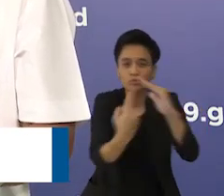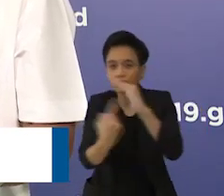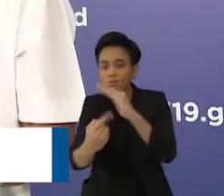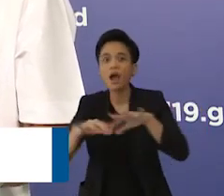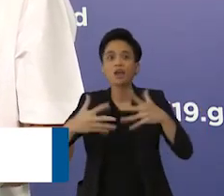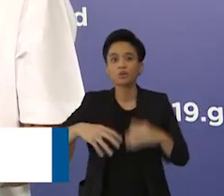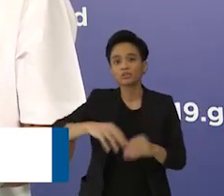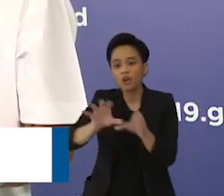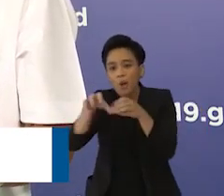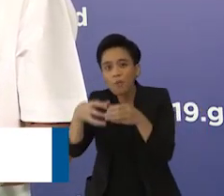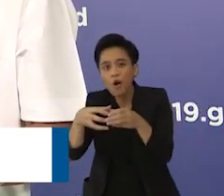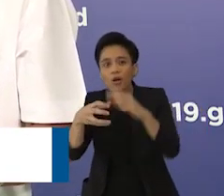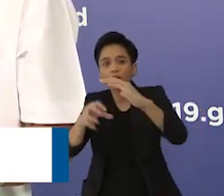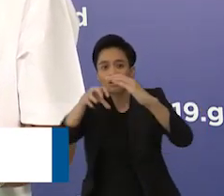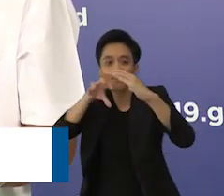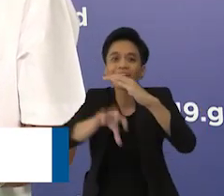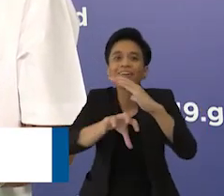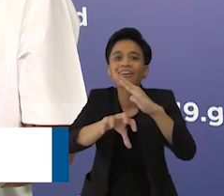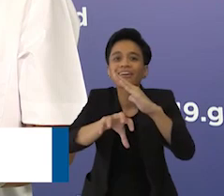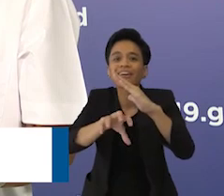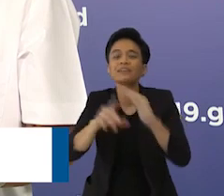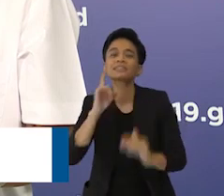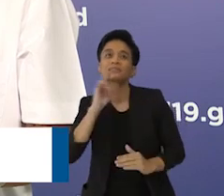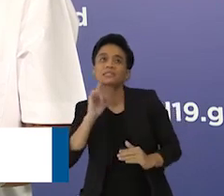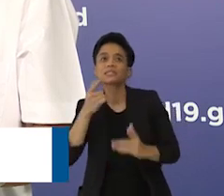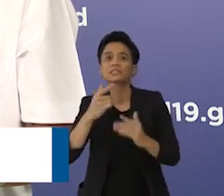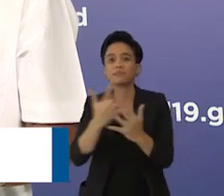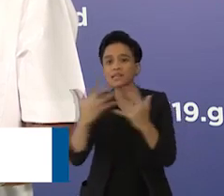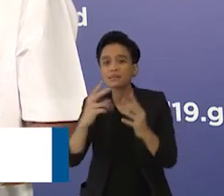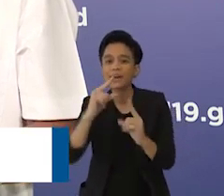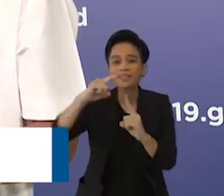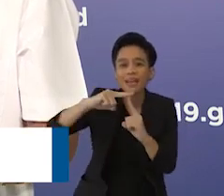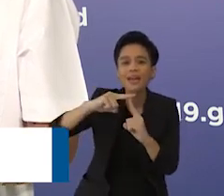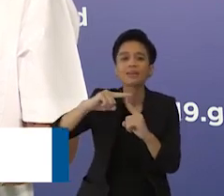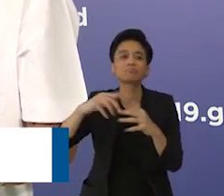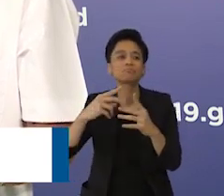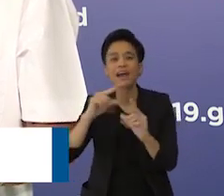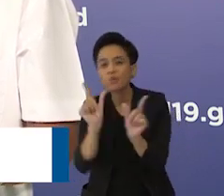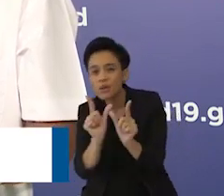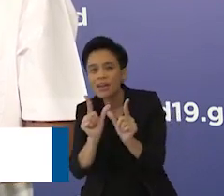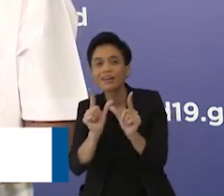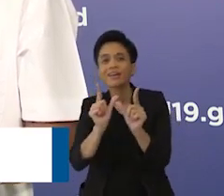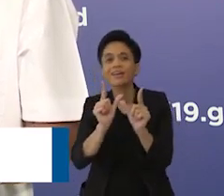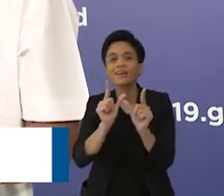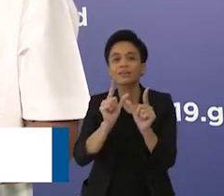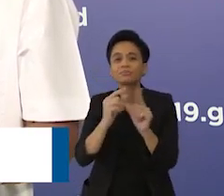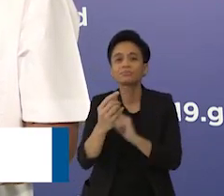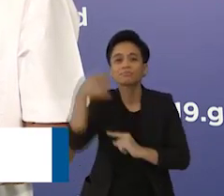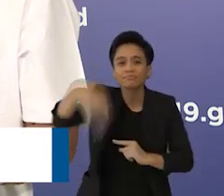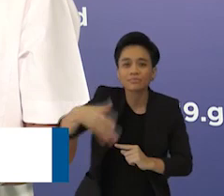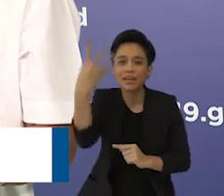kelompok yang diinisiasi oleh kelompok masyarakat baik RT RW Desa